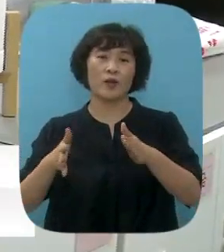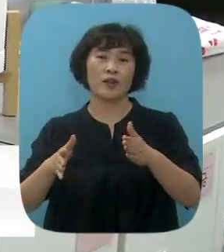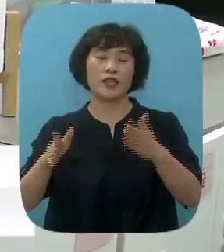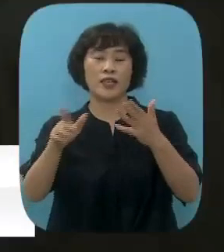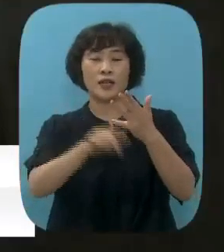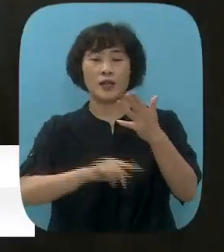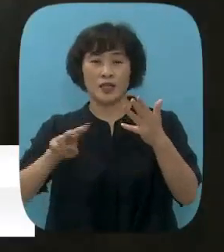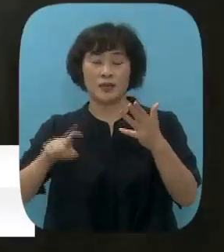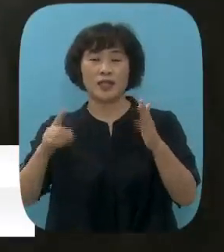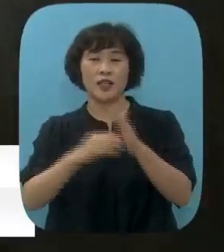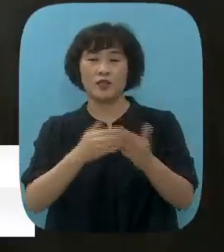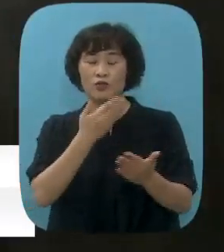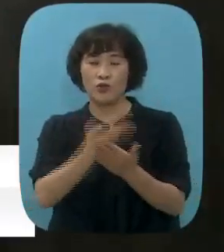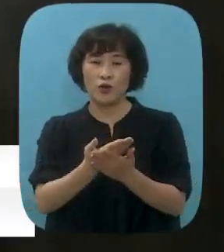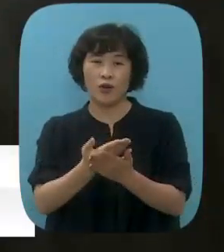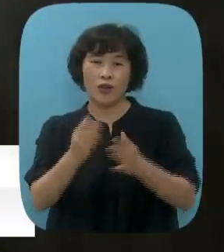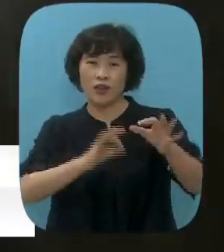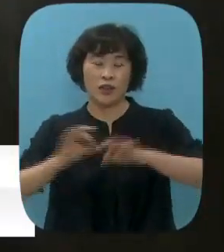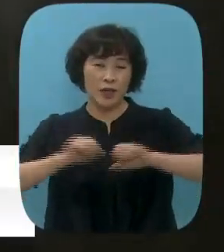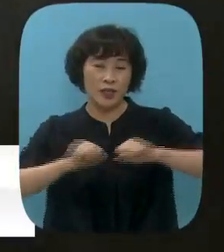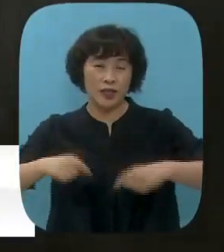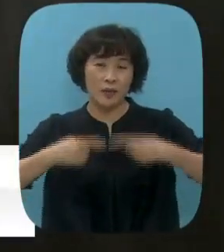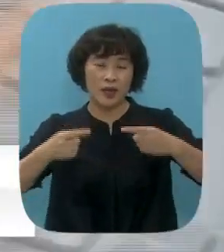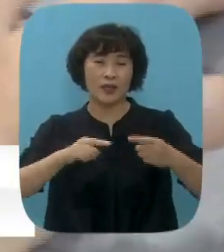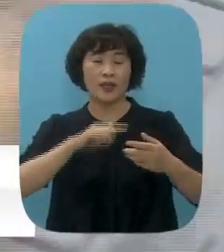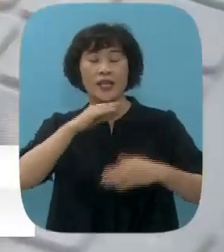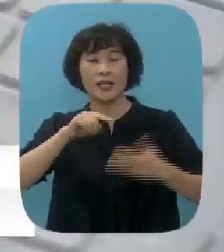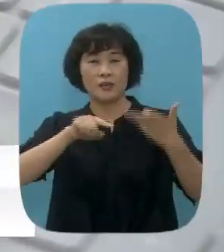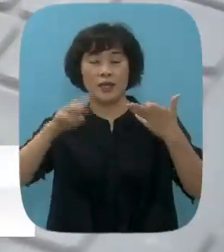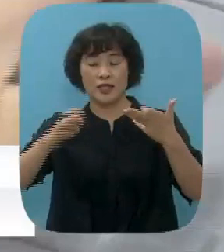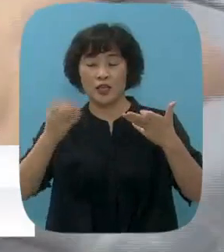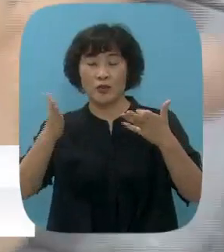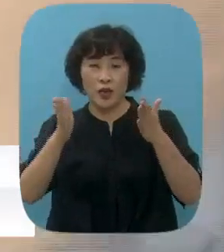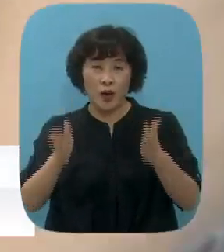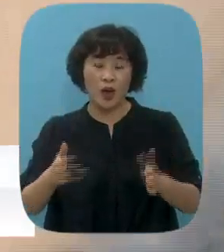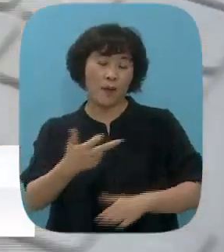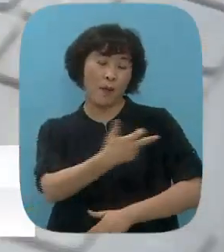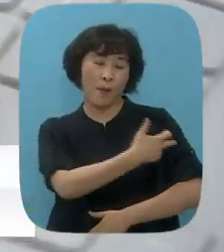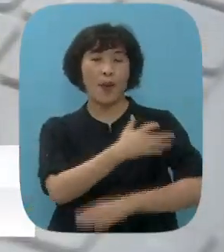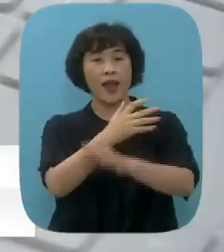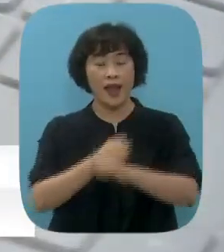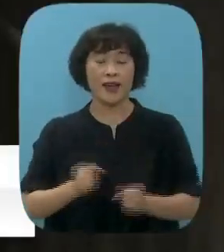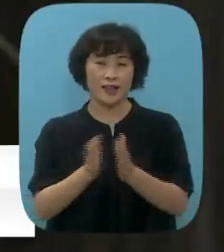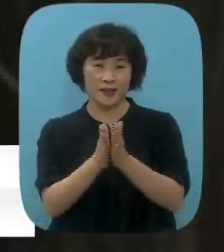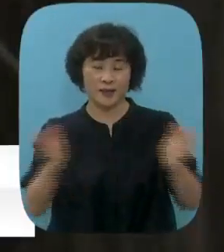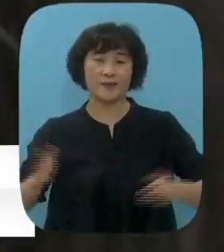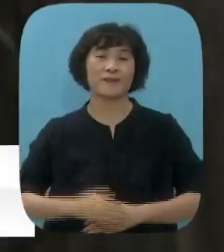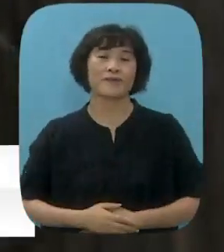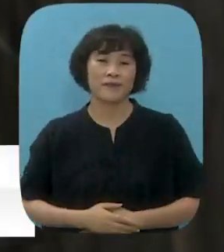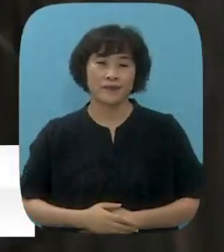전남도는 오는 21일까지 주요 경제활동 인구인 18세에서 49세 연령층에 대한 백신 접종 예약을